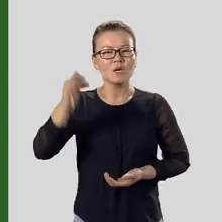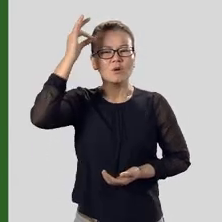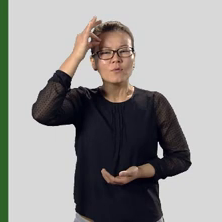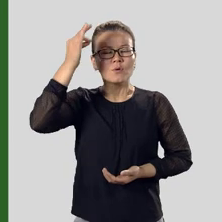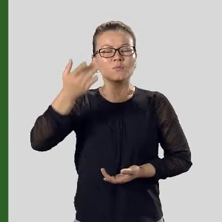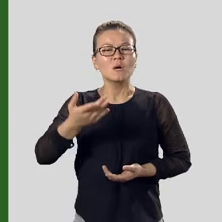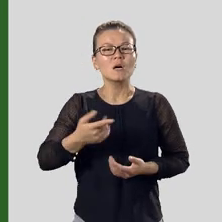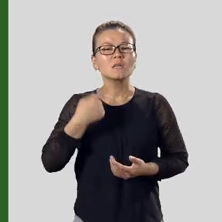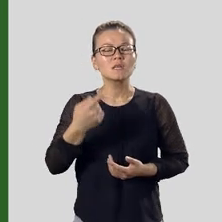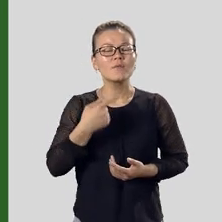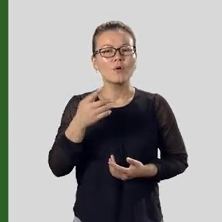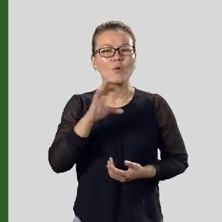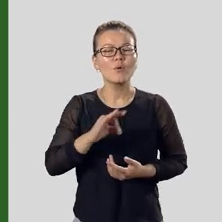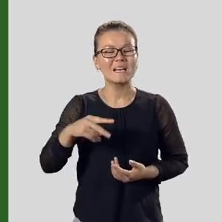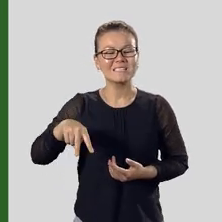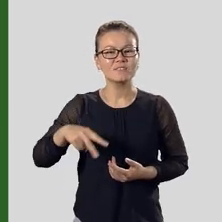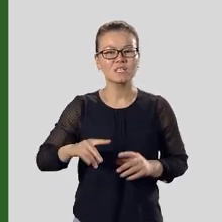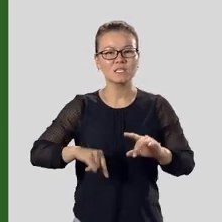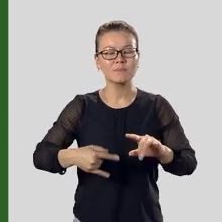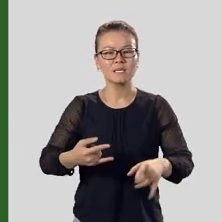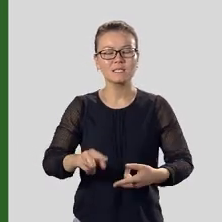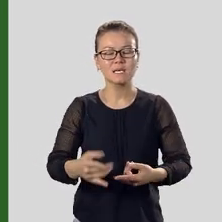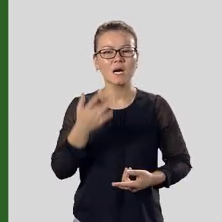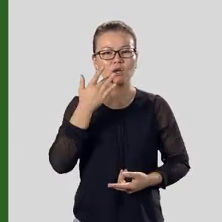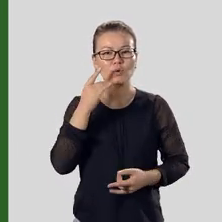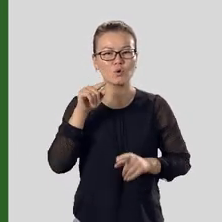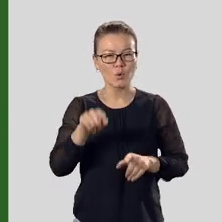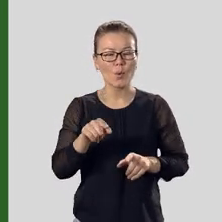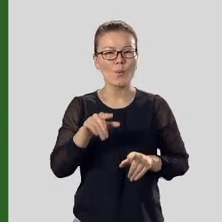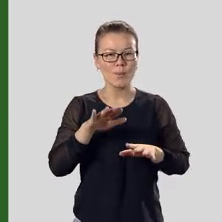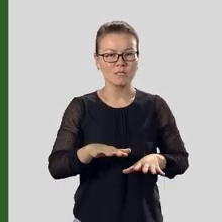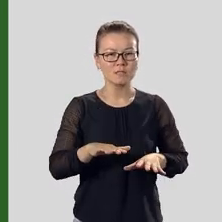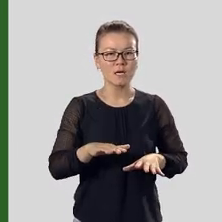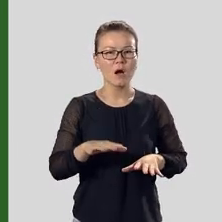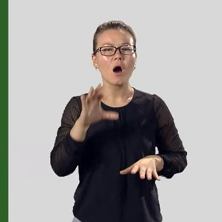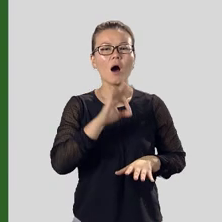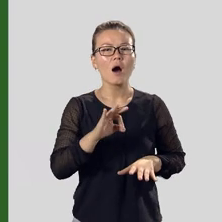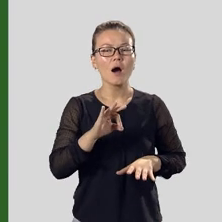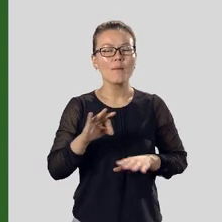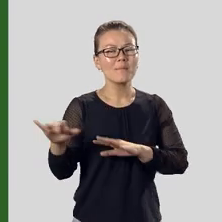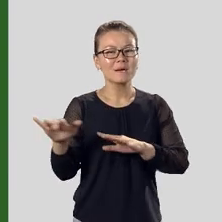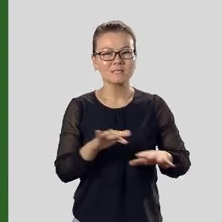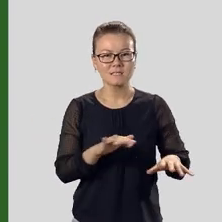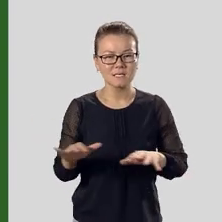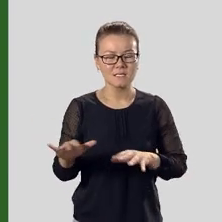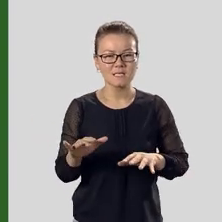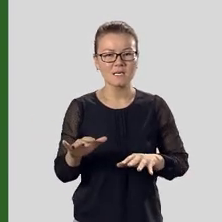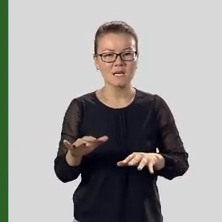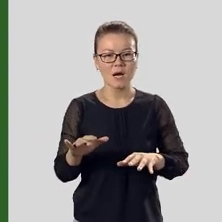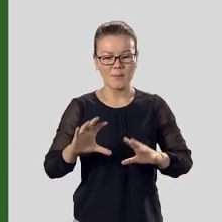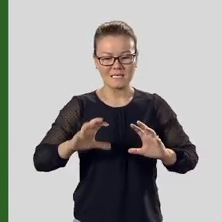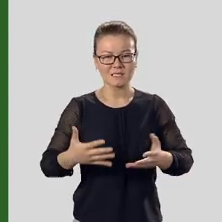Вспомним разговор о литосферных плитах, особенно то место, где речь шла о процессах, происходящих в